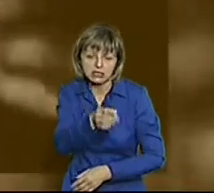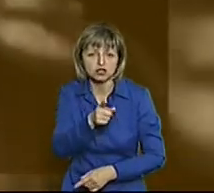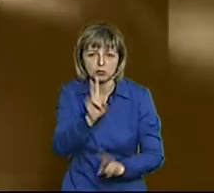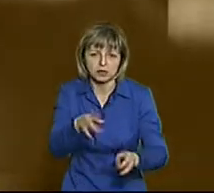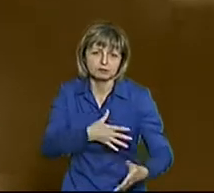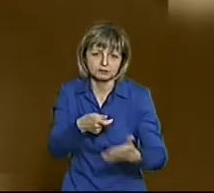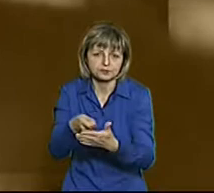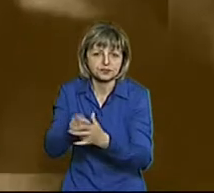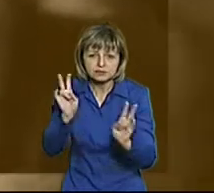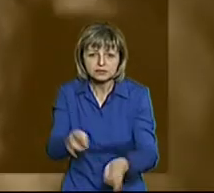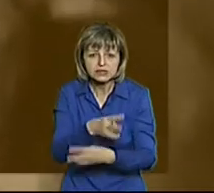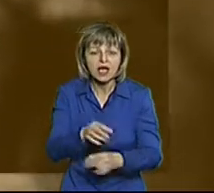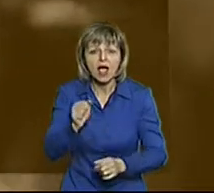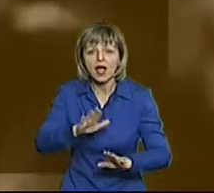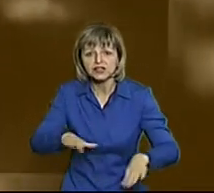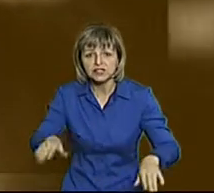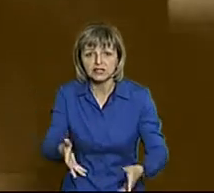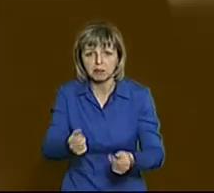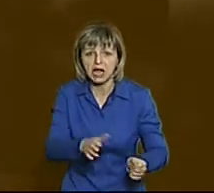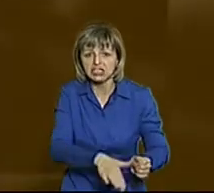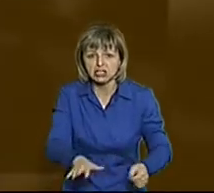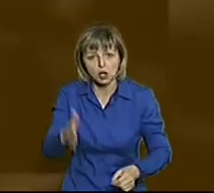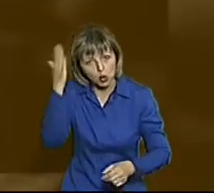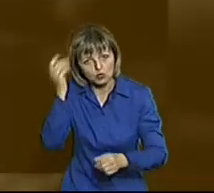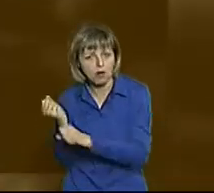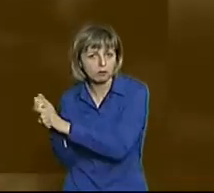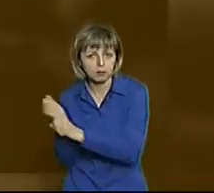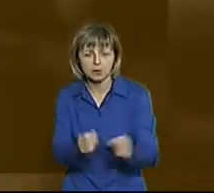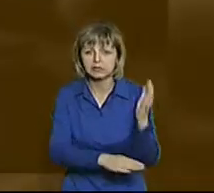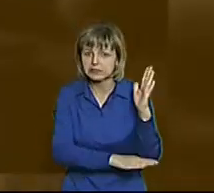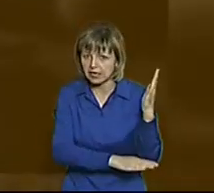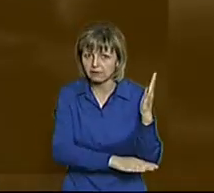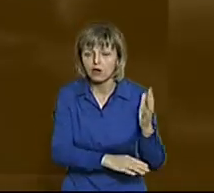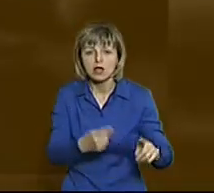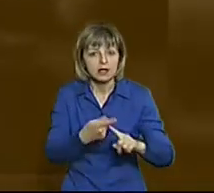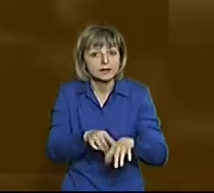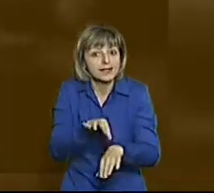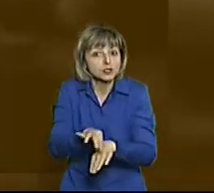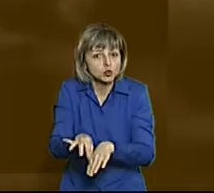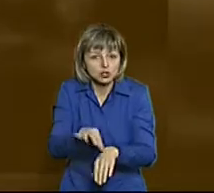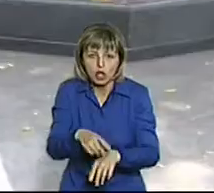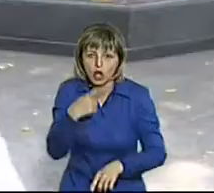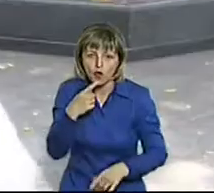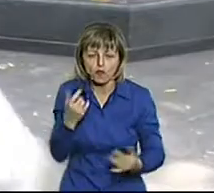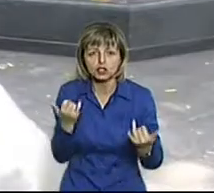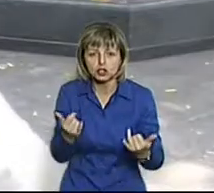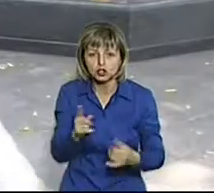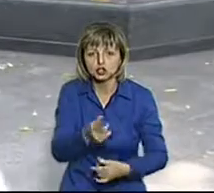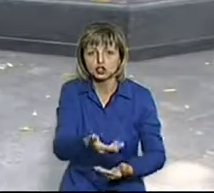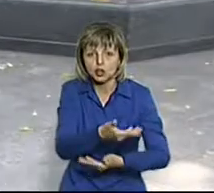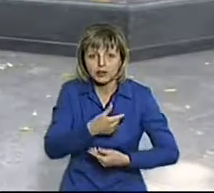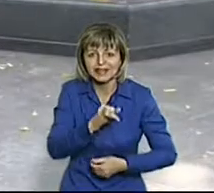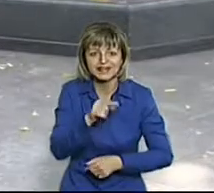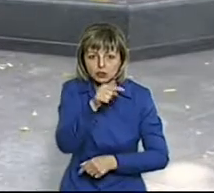А діточок маленьких брали за ніжки і в дерево головою. Це було знущання. І говорити сьогодні, що нас звідти